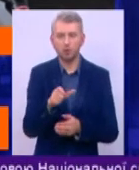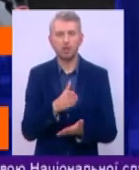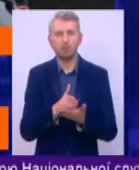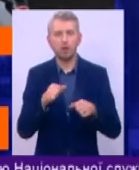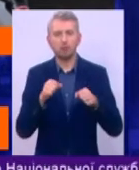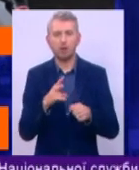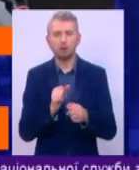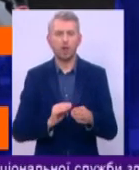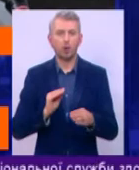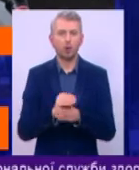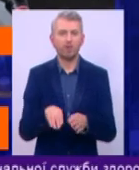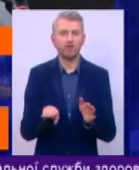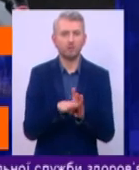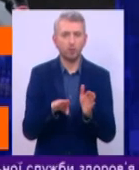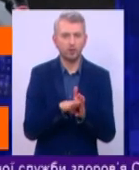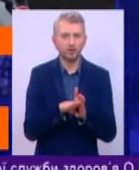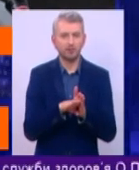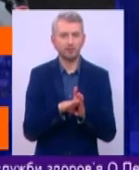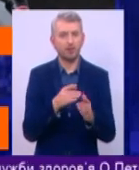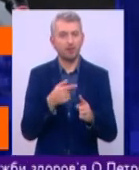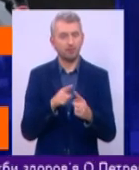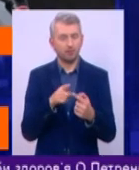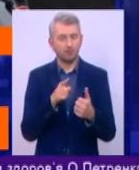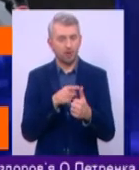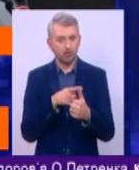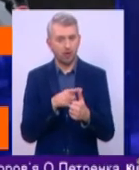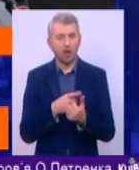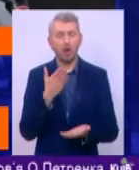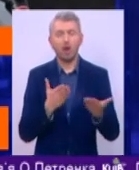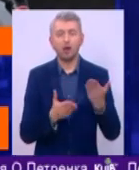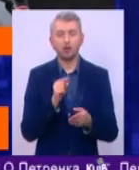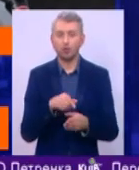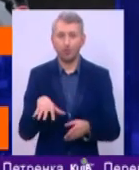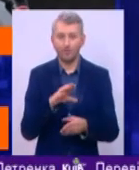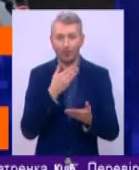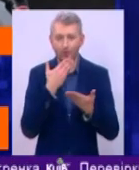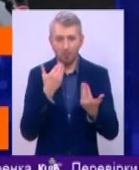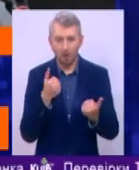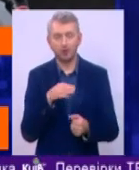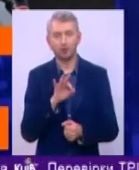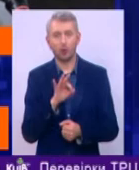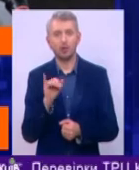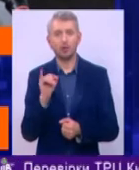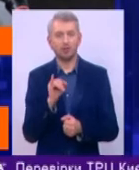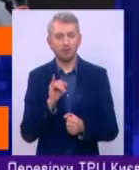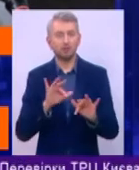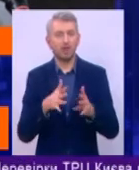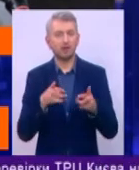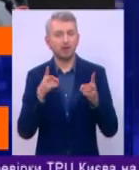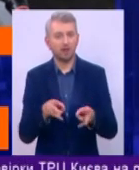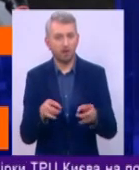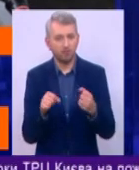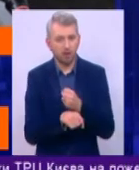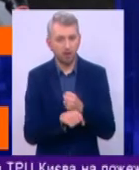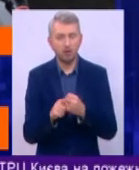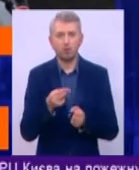на додаткові відпустки. Це перше. А якщо цього всього немає, то і стається травма, чи